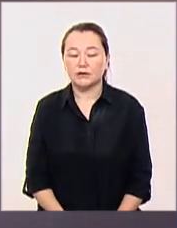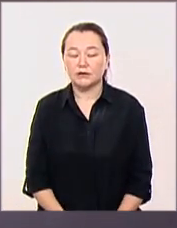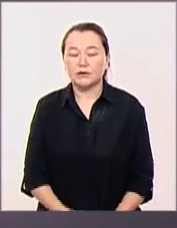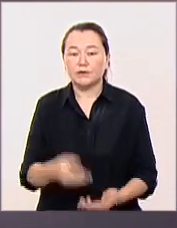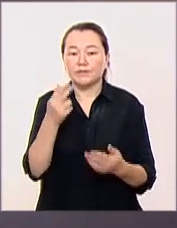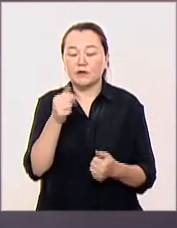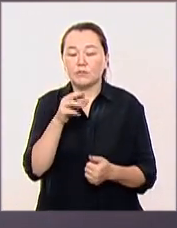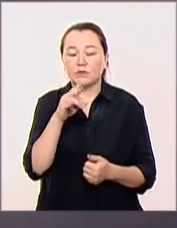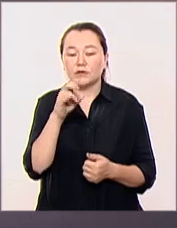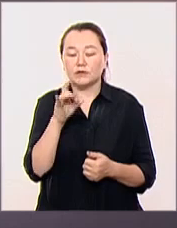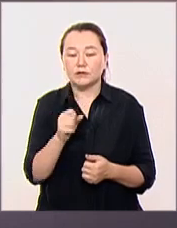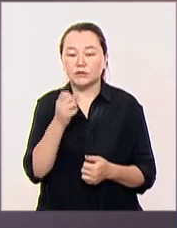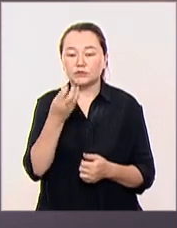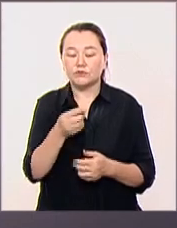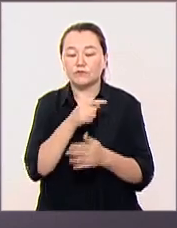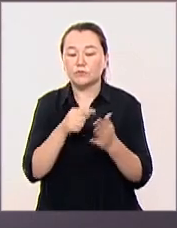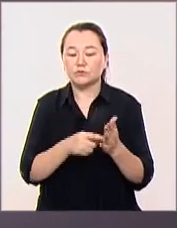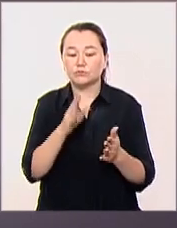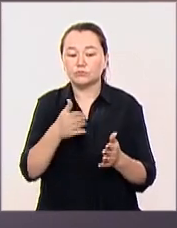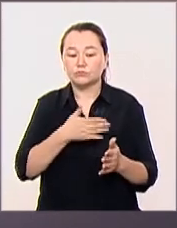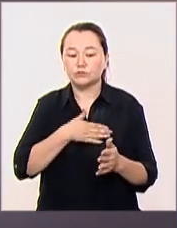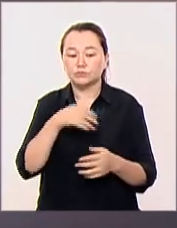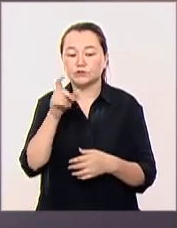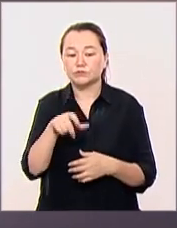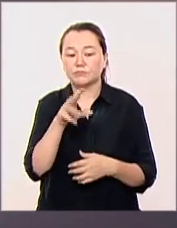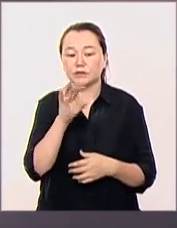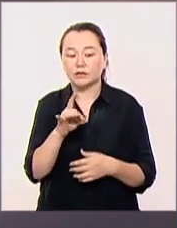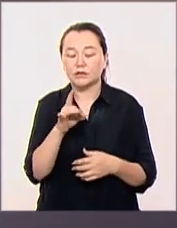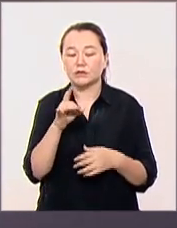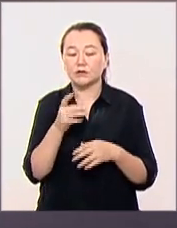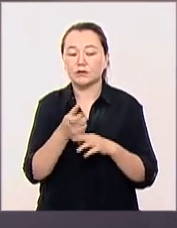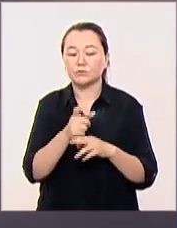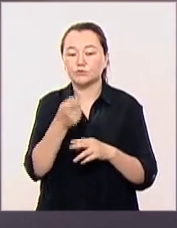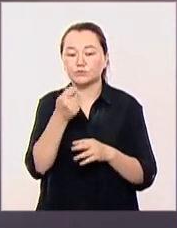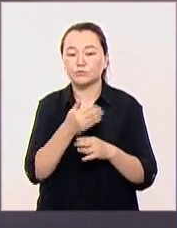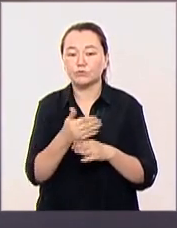Да, Полина, у нас будут еще вопросы к нашему спикеру, и мы вернемся к этому чуть позже.